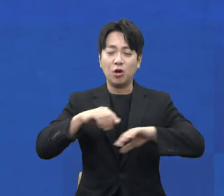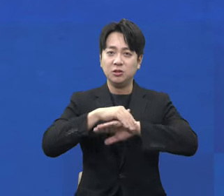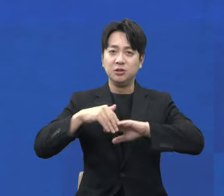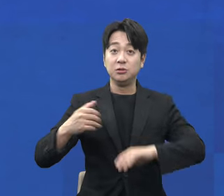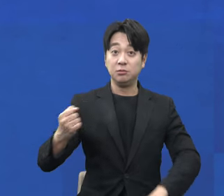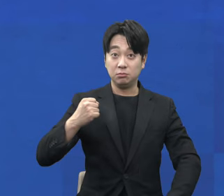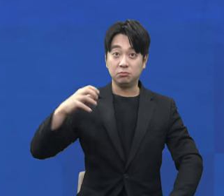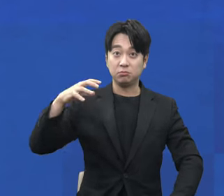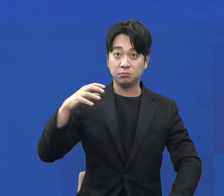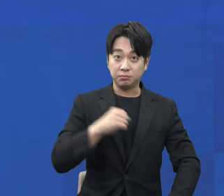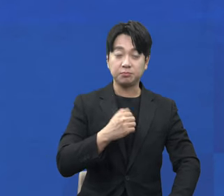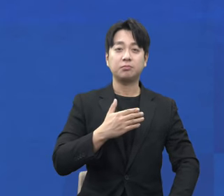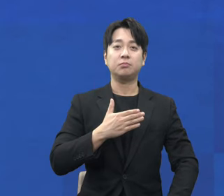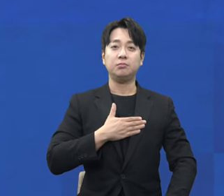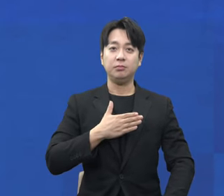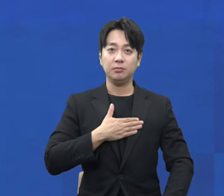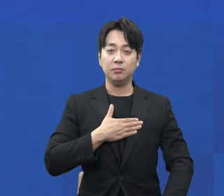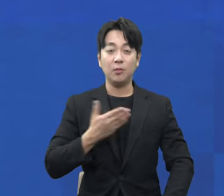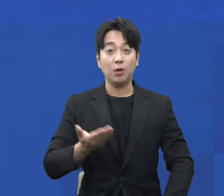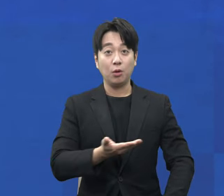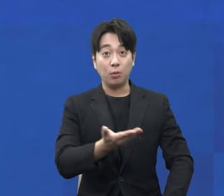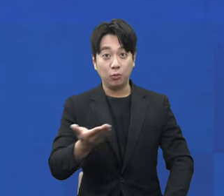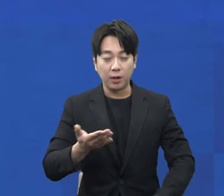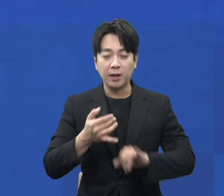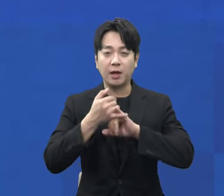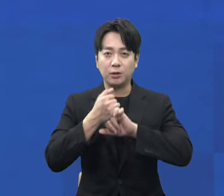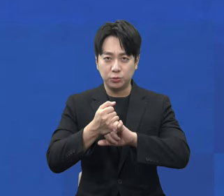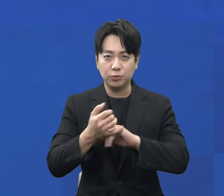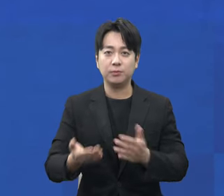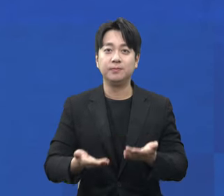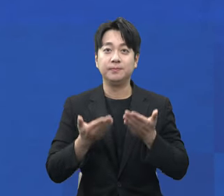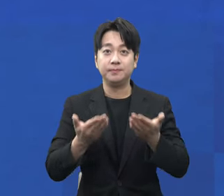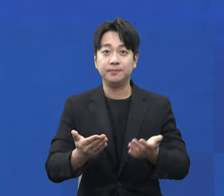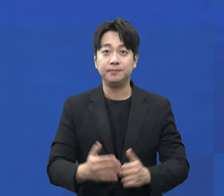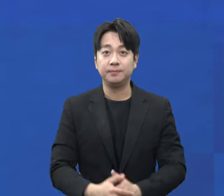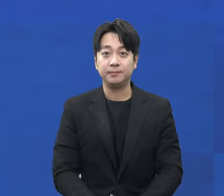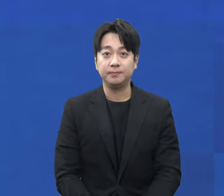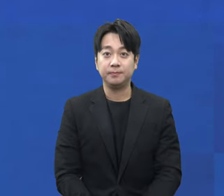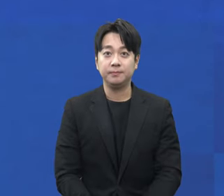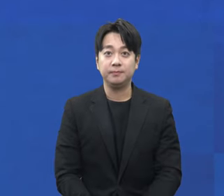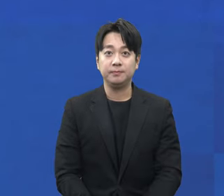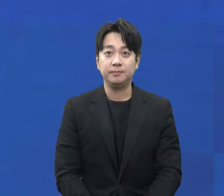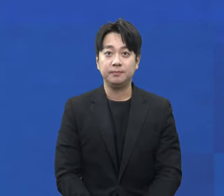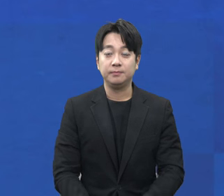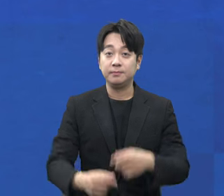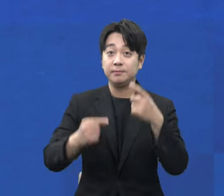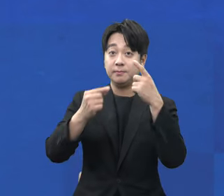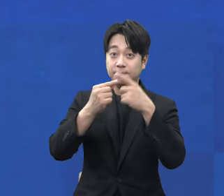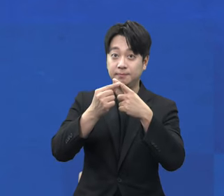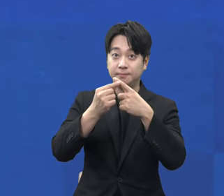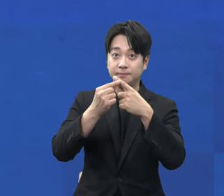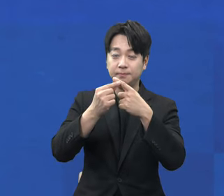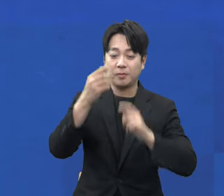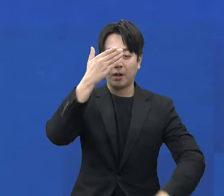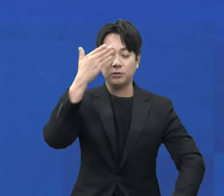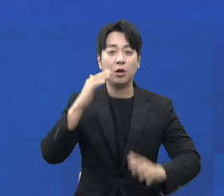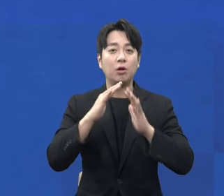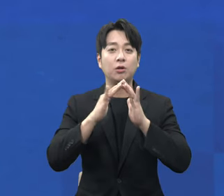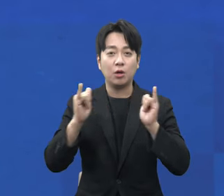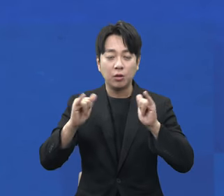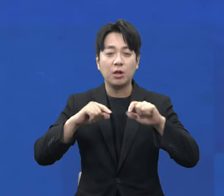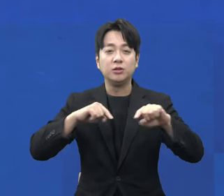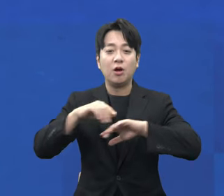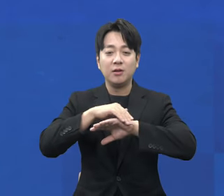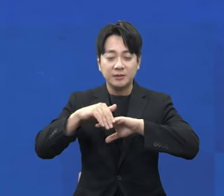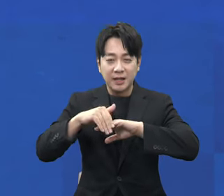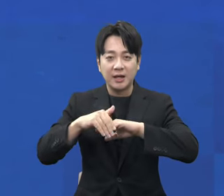모경정이 청년 당원 여러분들께 약속드리겠습니다. 첫째, 청년 정책 광장을